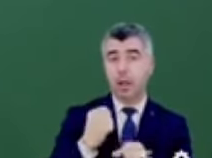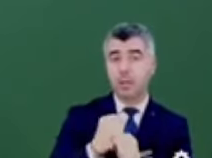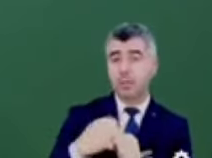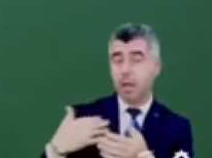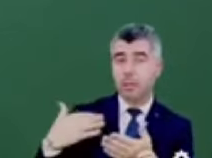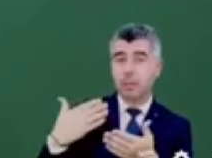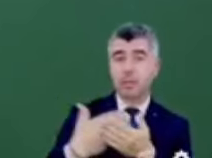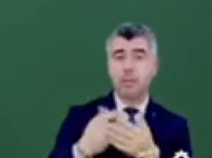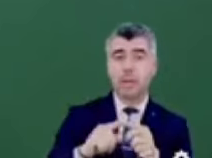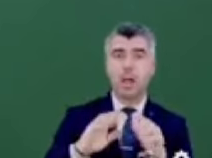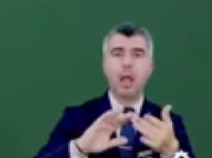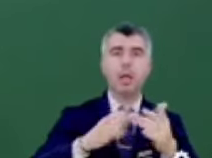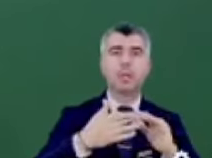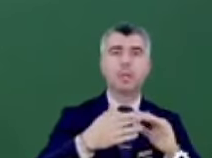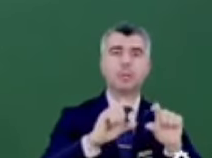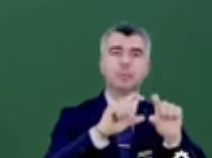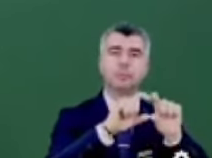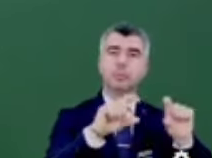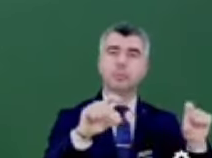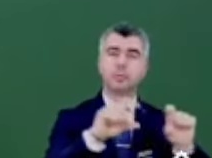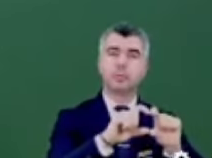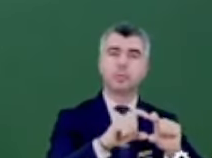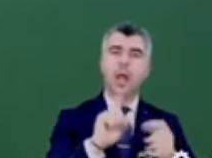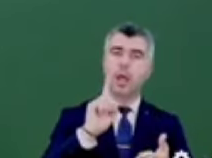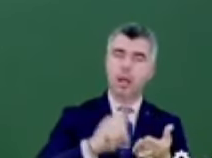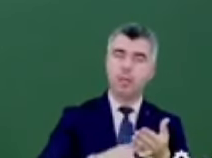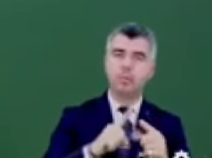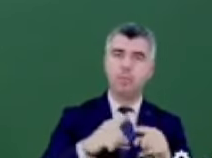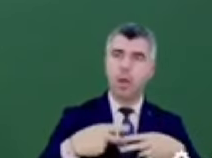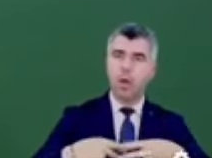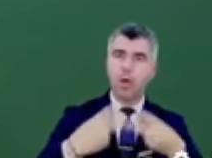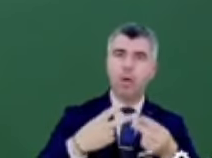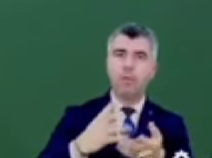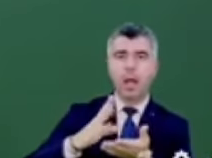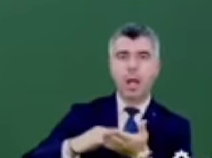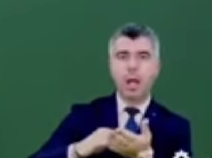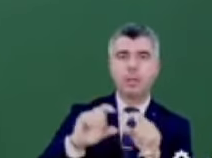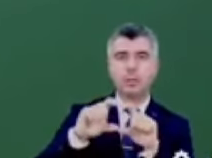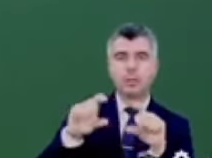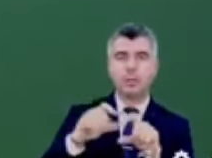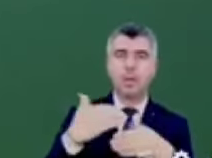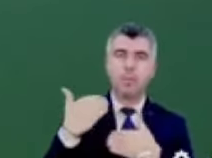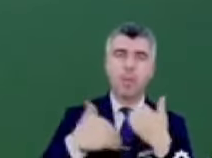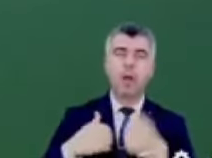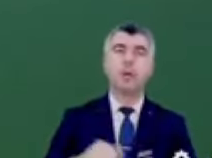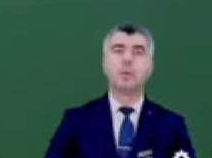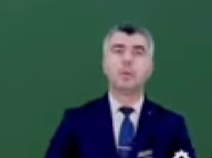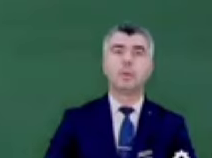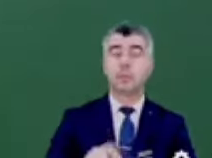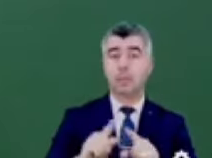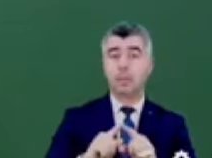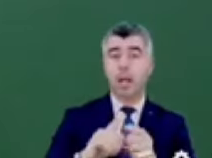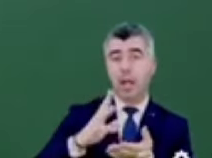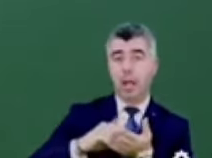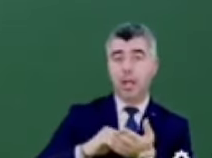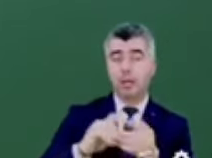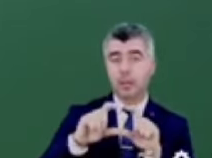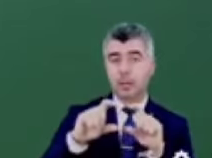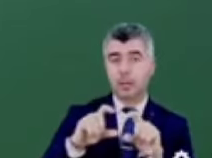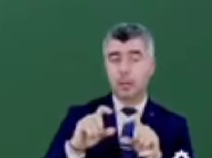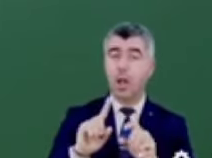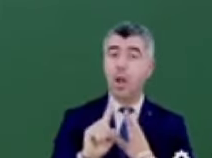الالكترونيه اللي غ تمكنا من اصدار بطاقه الاعاقه اذا هذ البطاقه ديال الاعاقه باش نجاوب السؤال ديالكم اولا